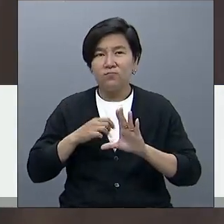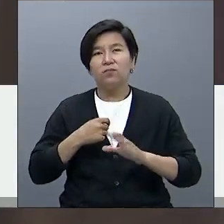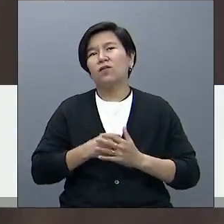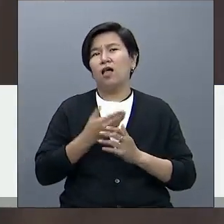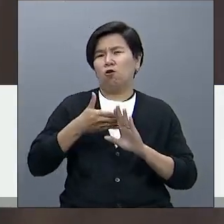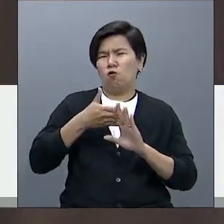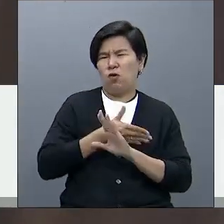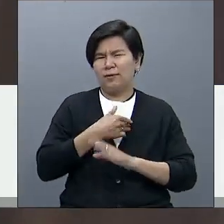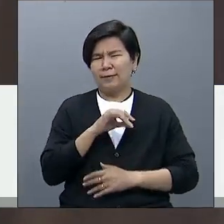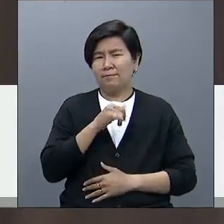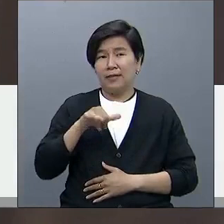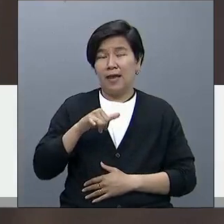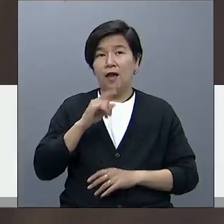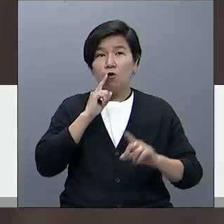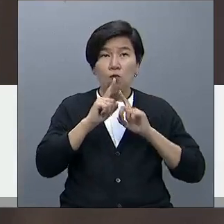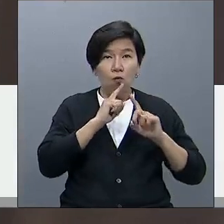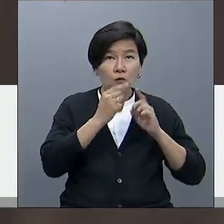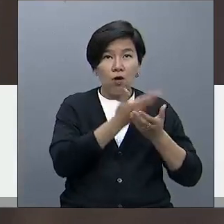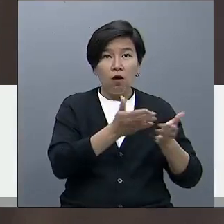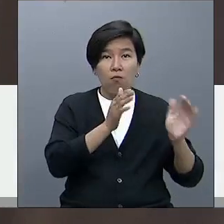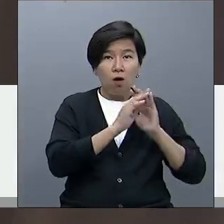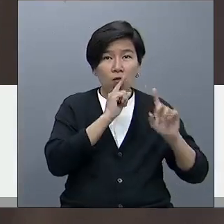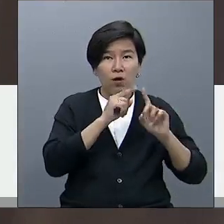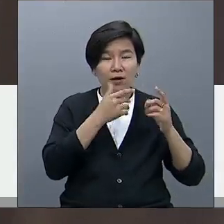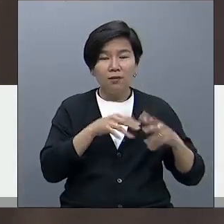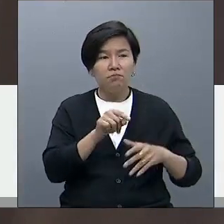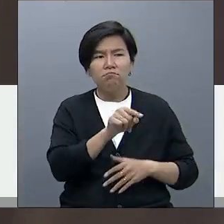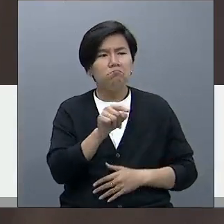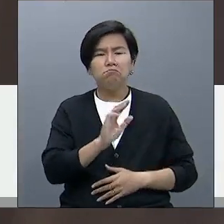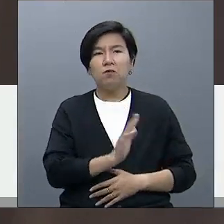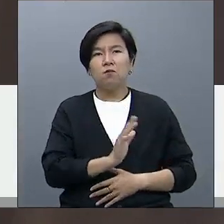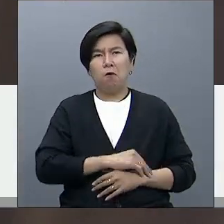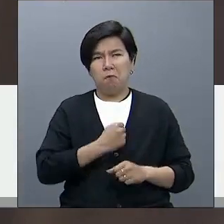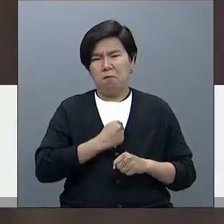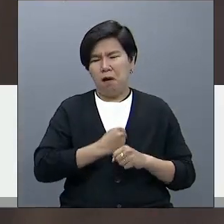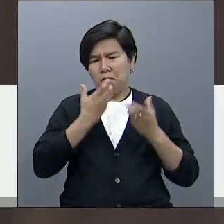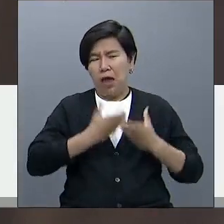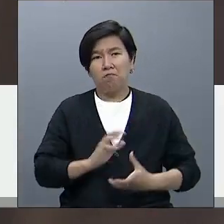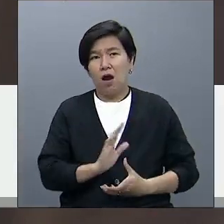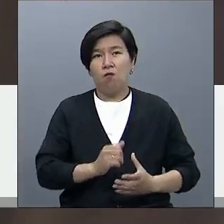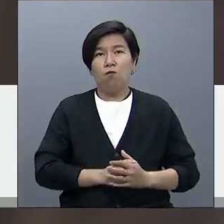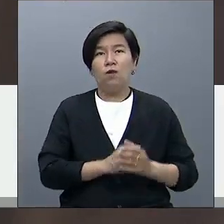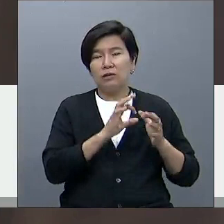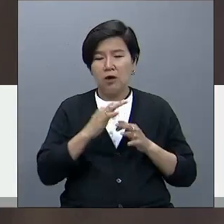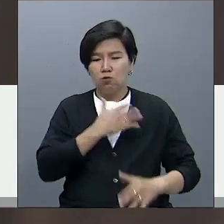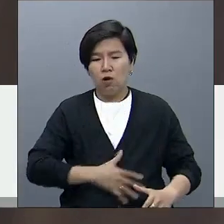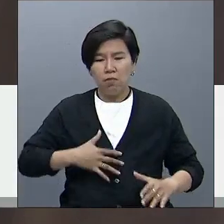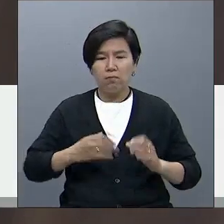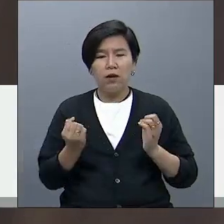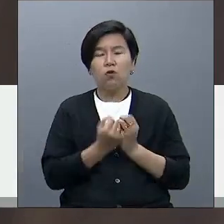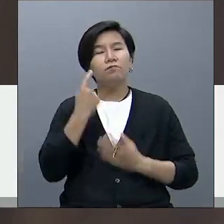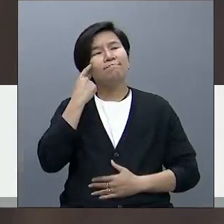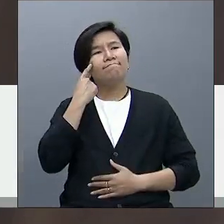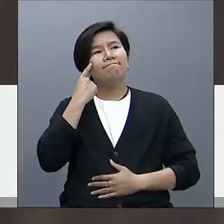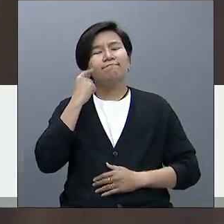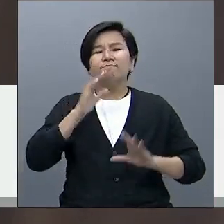ใจอยู่แต่หลังคุยกับครอบครัวทุกคนไม่เห็นด้วยเพราะว่าภารกิจเยอะและอาจส่งผลต่อสุขภาพจึงตัดสินใจแล้วว่